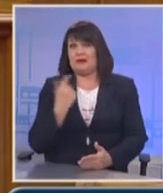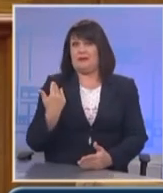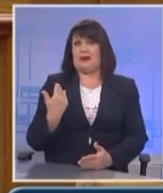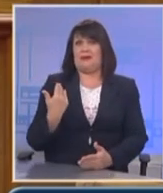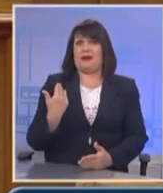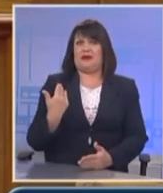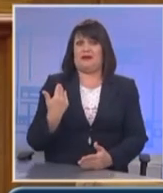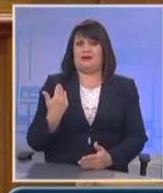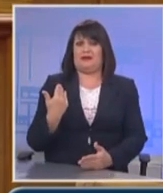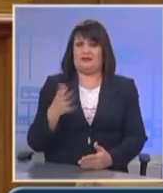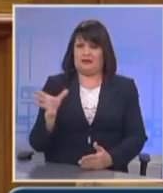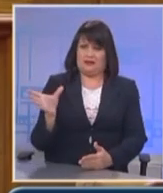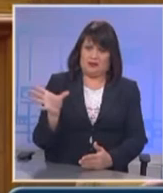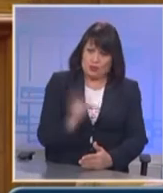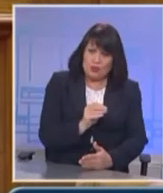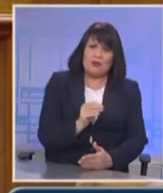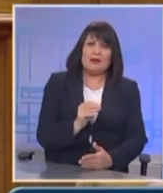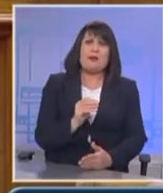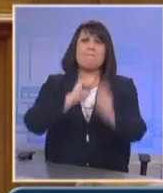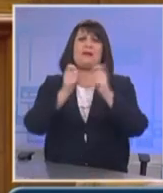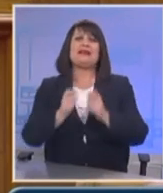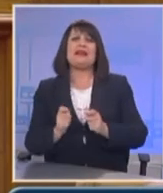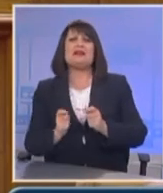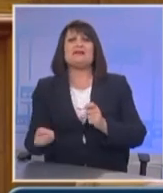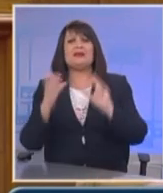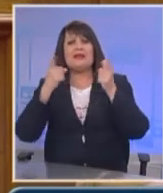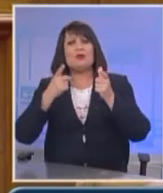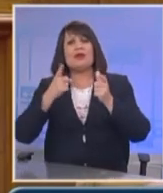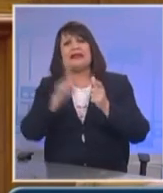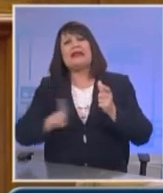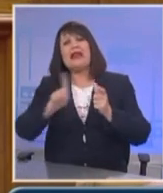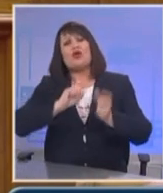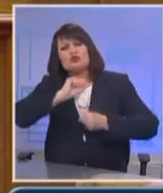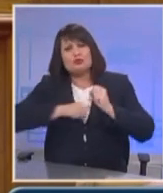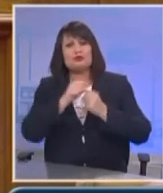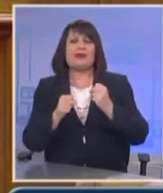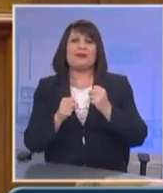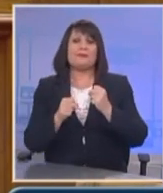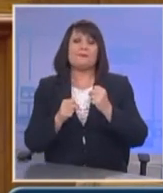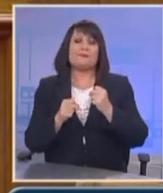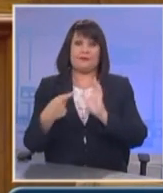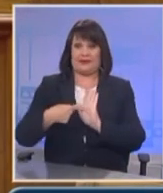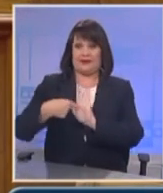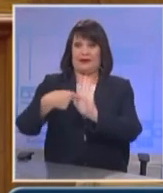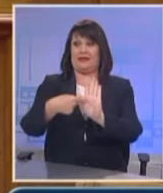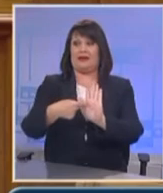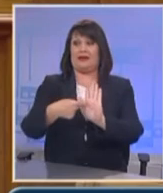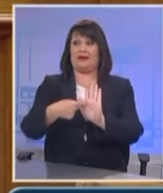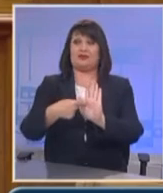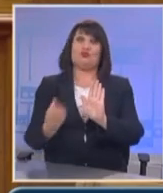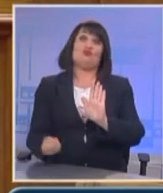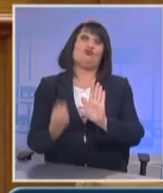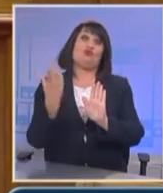με δανεικές μεταρρυθμίσεις προσπαθεί η Νέα Δημοκρατία και ο κύριος Μητσοτάκης να παρουσιάσουν ένα νέο